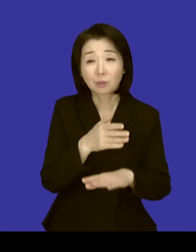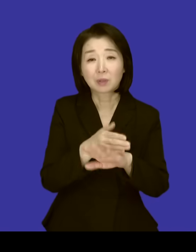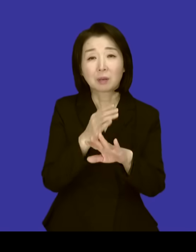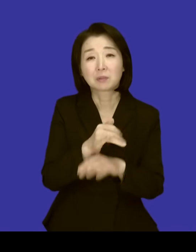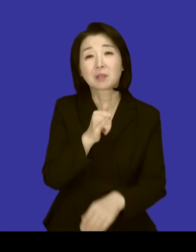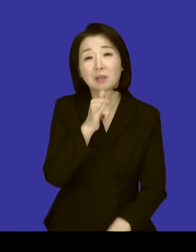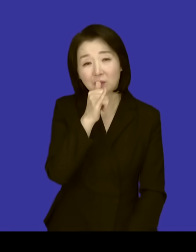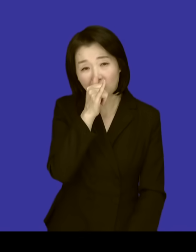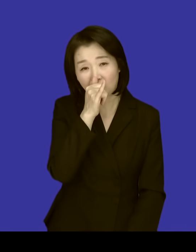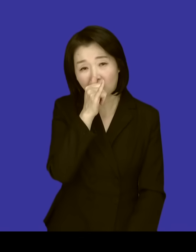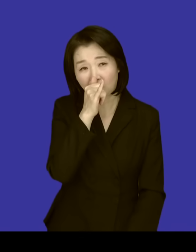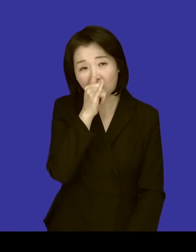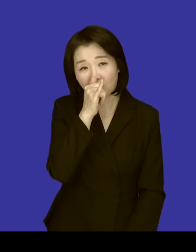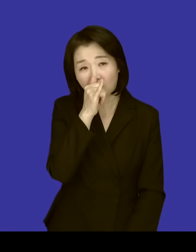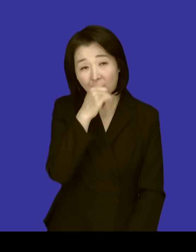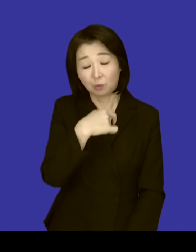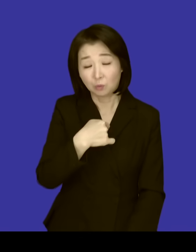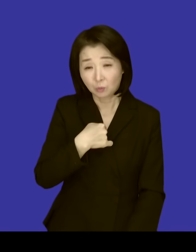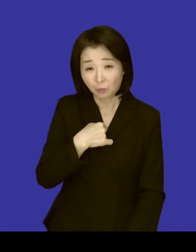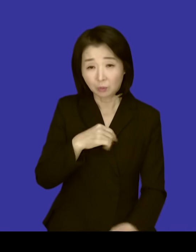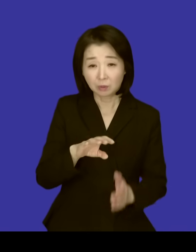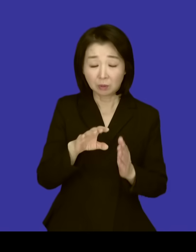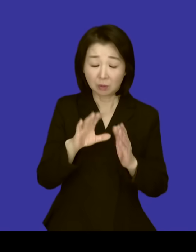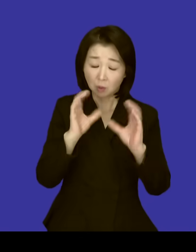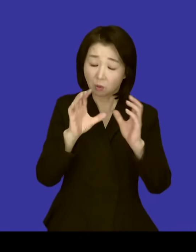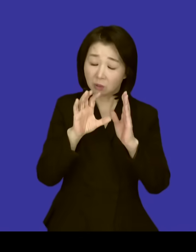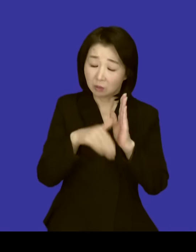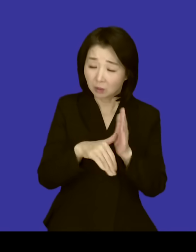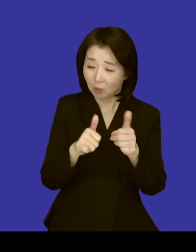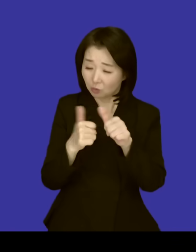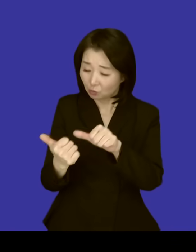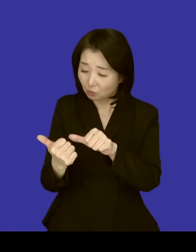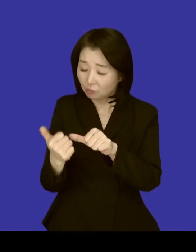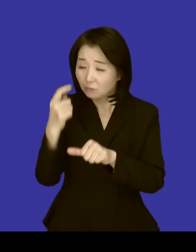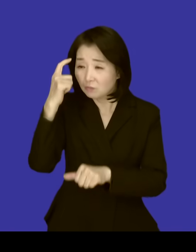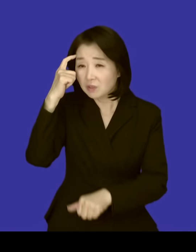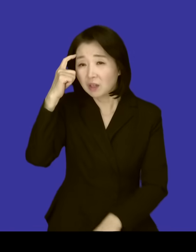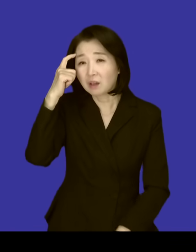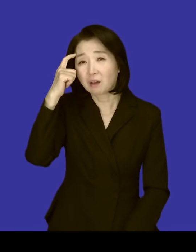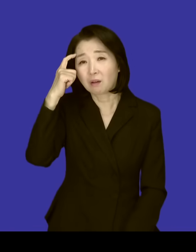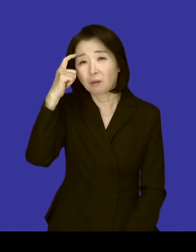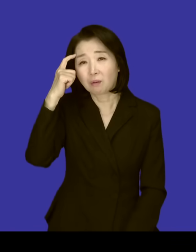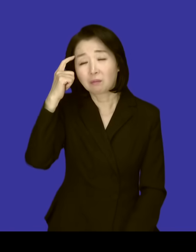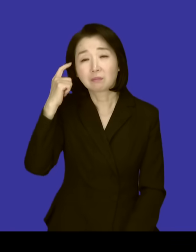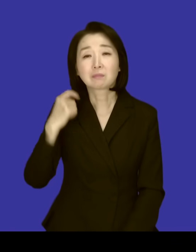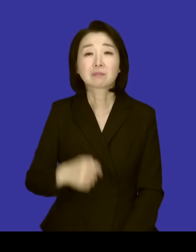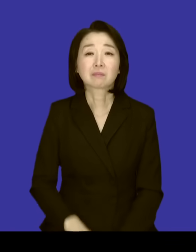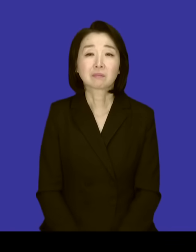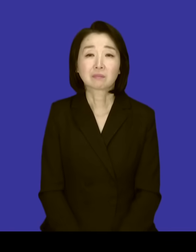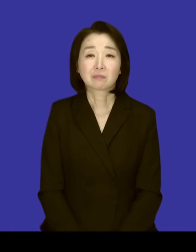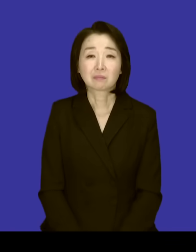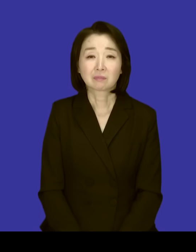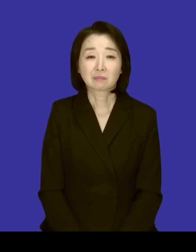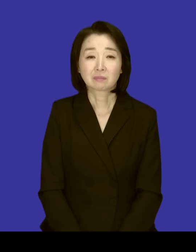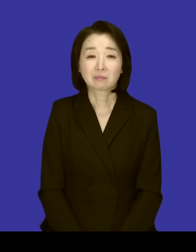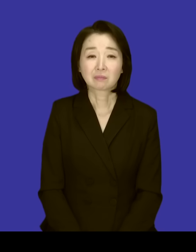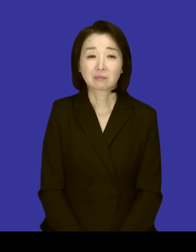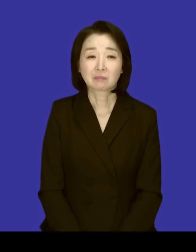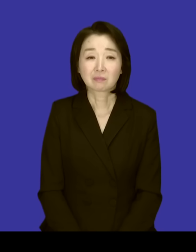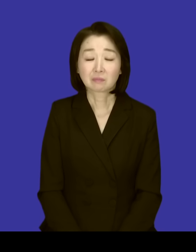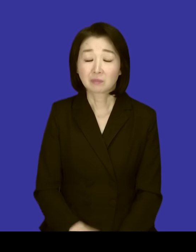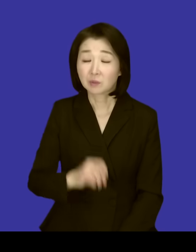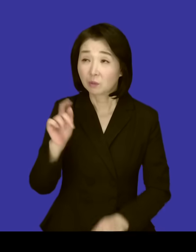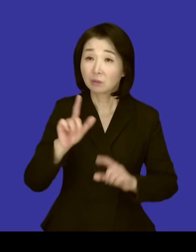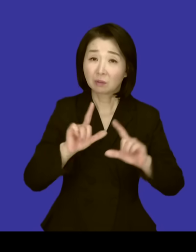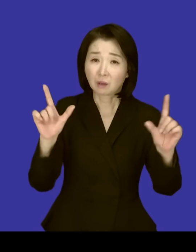하면서도 약간 그 나이 때 죽음을 좀 생각을 했던 것 같아요. 그래서 진짜 그 어느